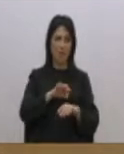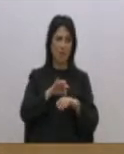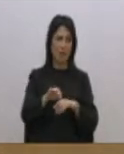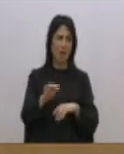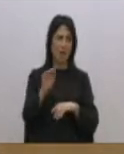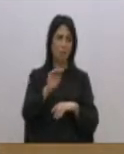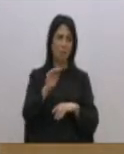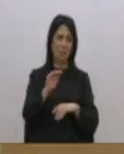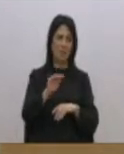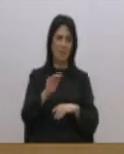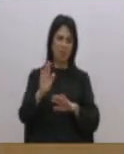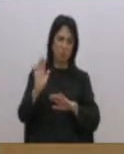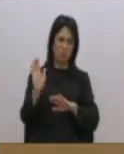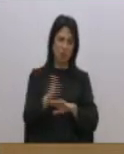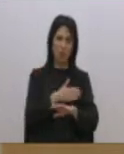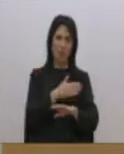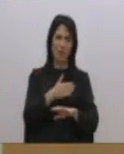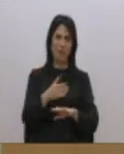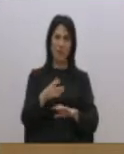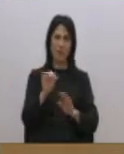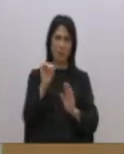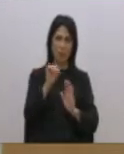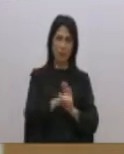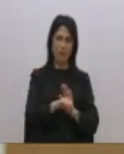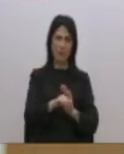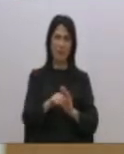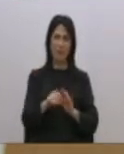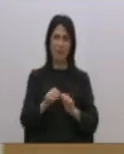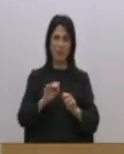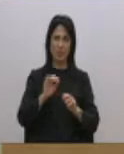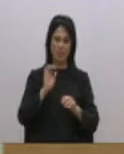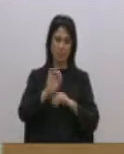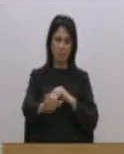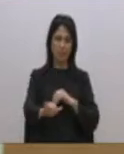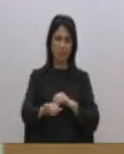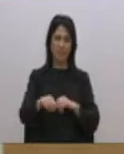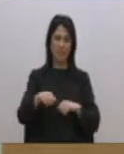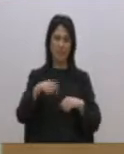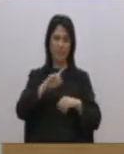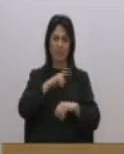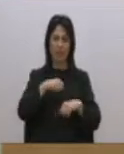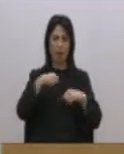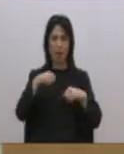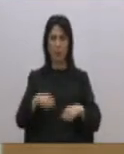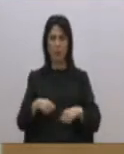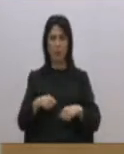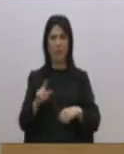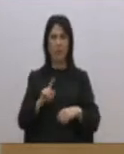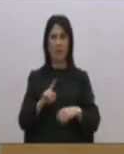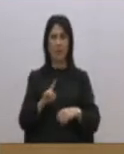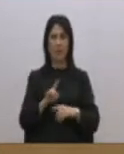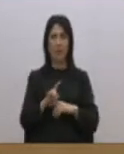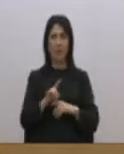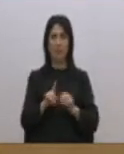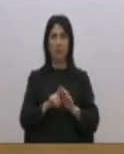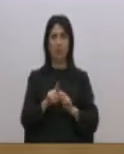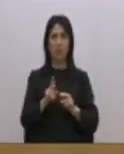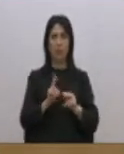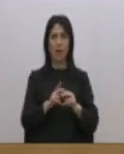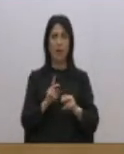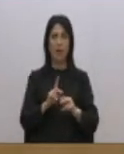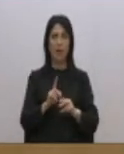fizicuri ciamocilebit, mokudinebit, kadagobit, salauflebit, ragaz helonura cecli